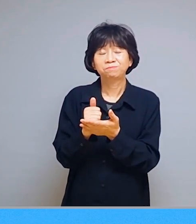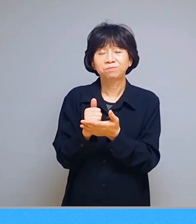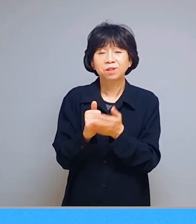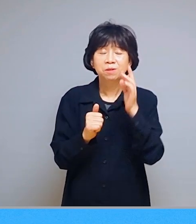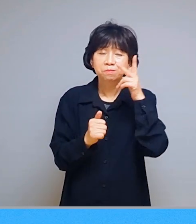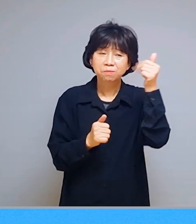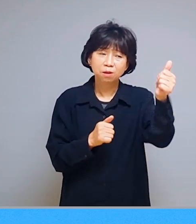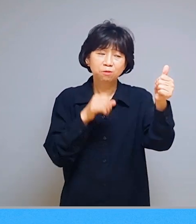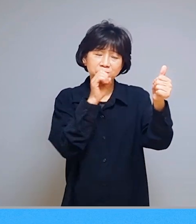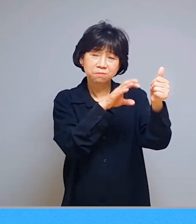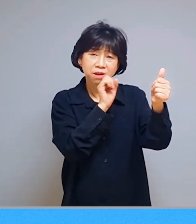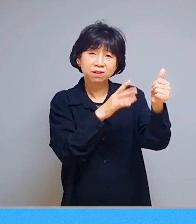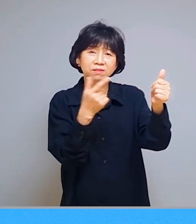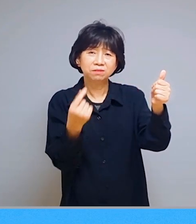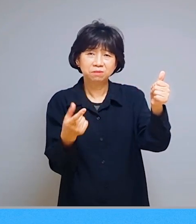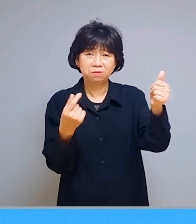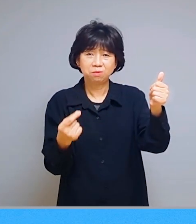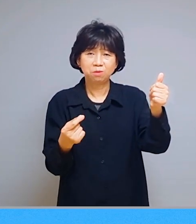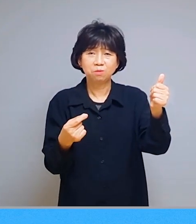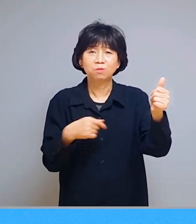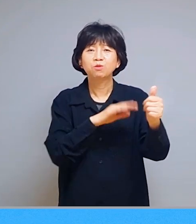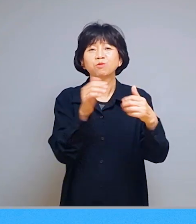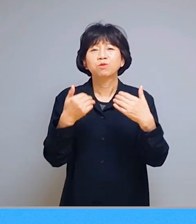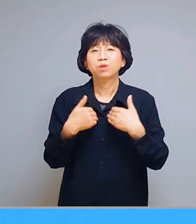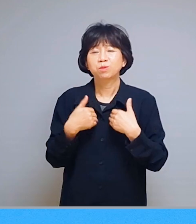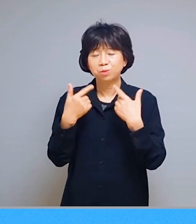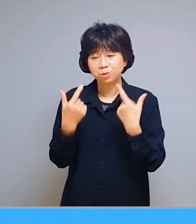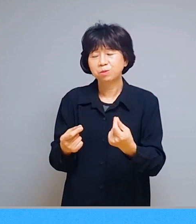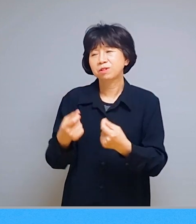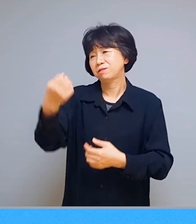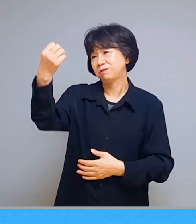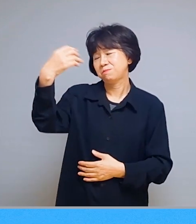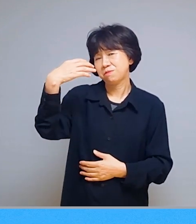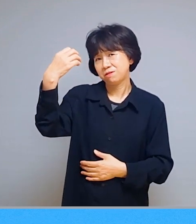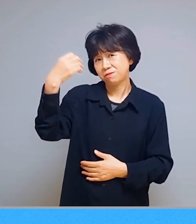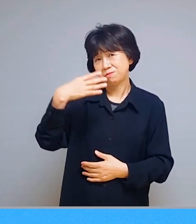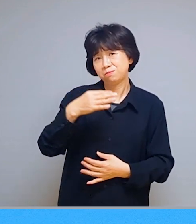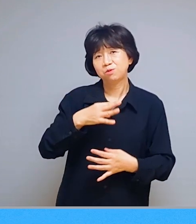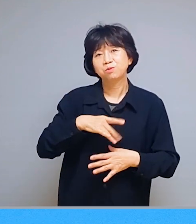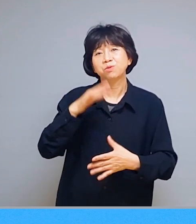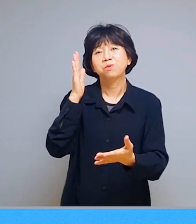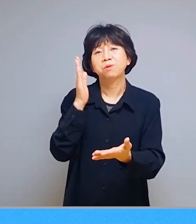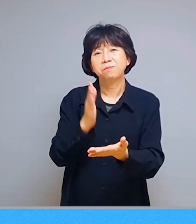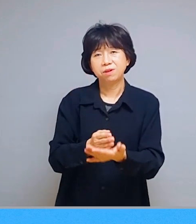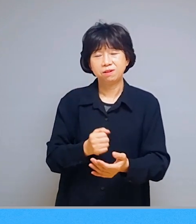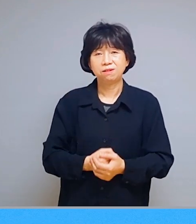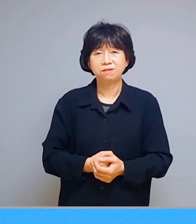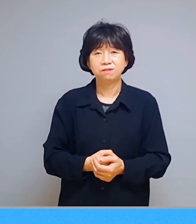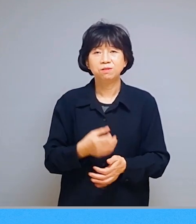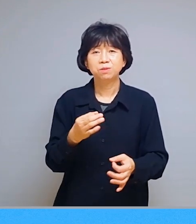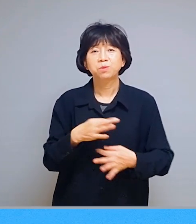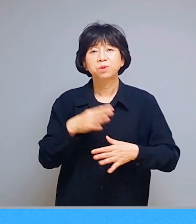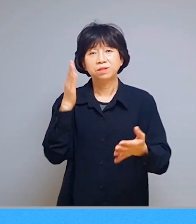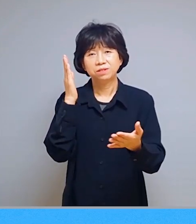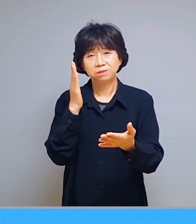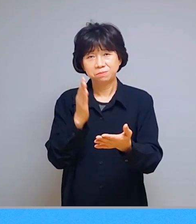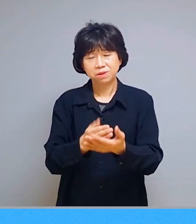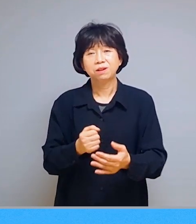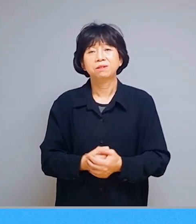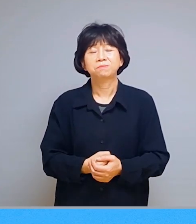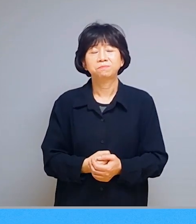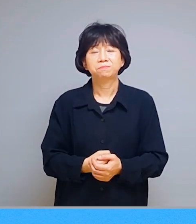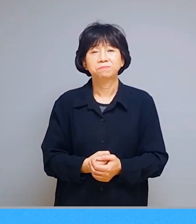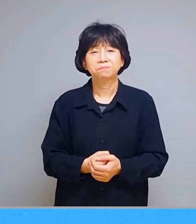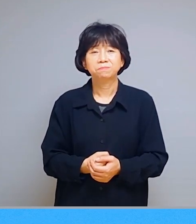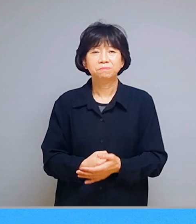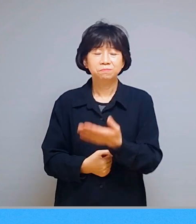거예요. 폭풍 가운데 있는 우리들에게 뭐라고 말씀하십니까? 두려워하지 말라. 놀라지 말라.